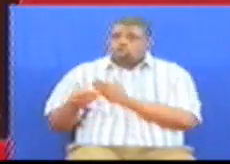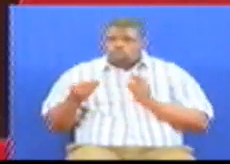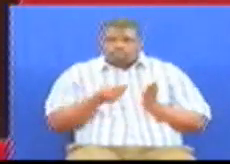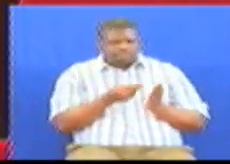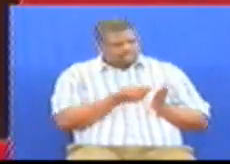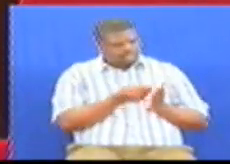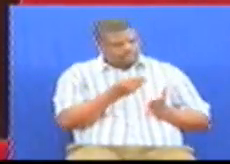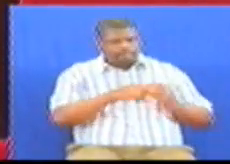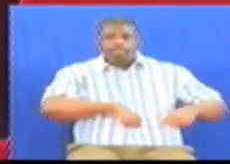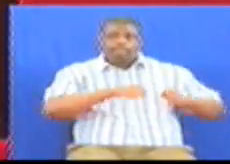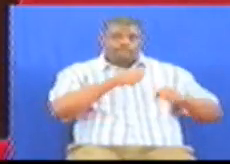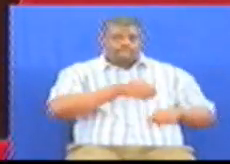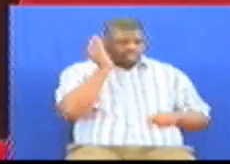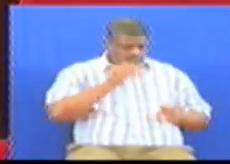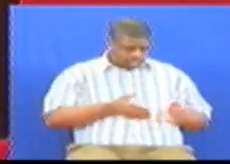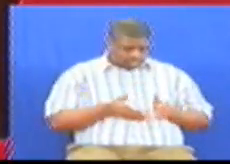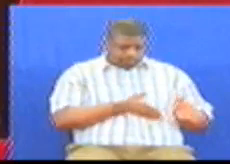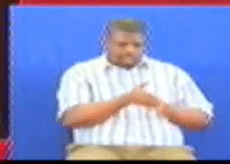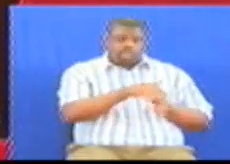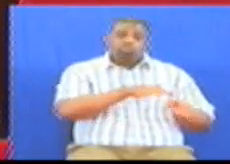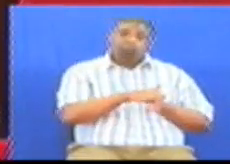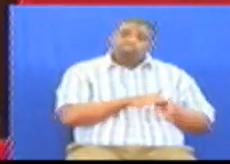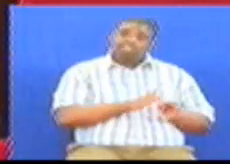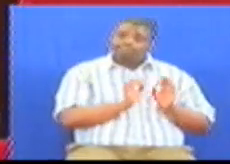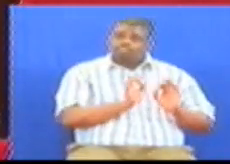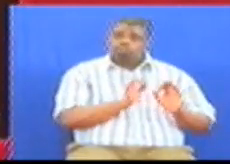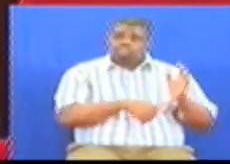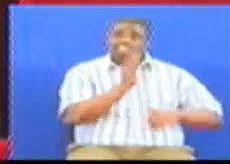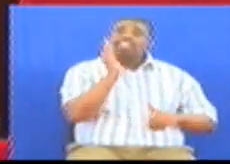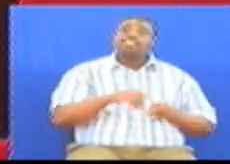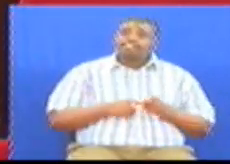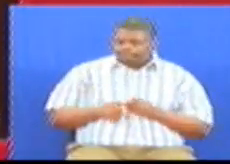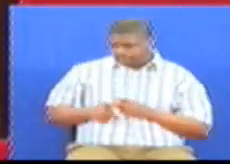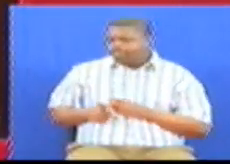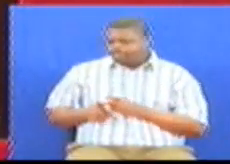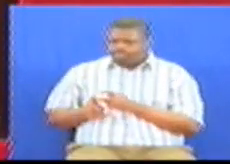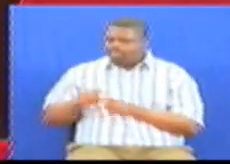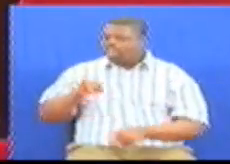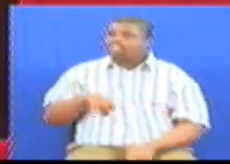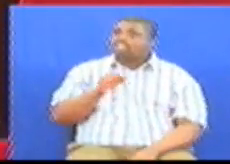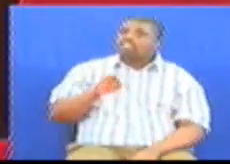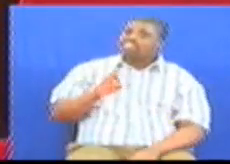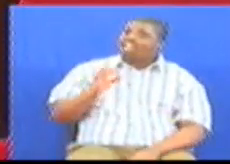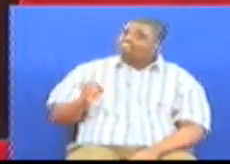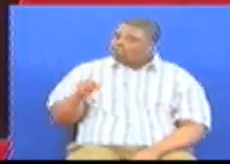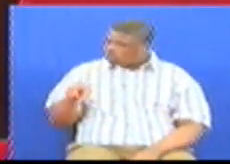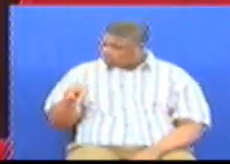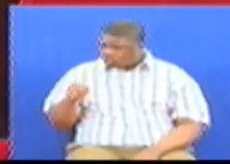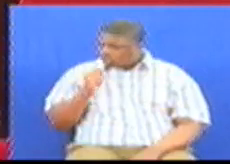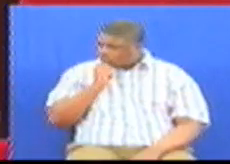mamlaka ya serikali za mitaa zinatumika kama ipasavyo. Lakini Mheshimiwa Jafo, nikupongeze kipekee